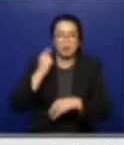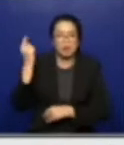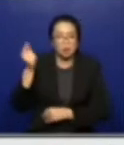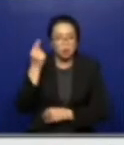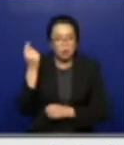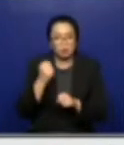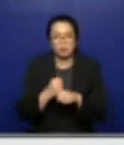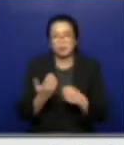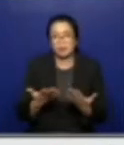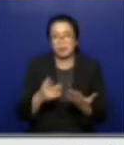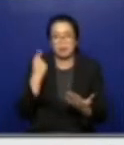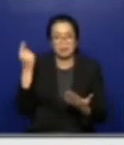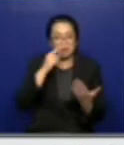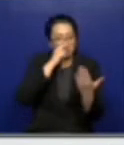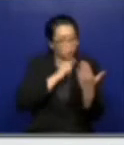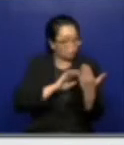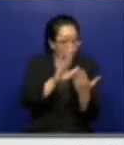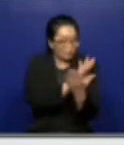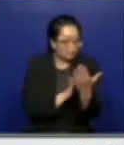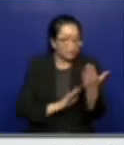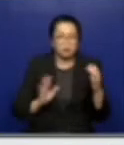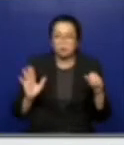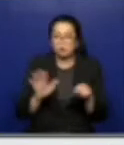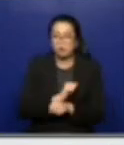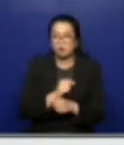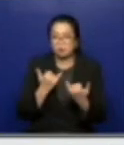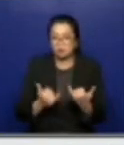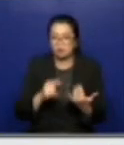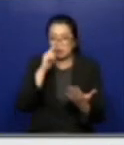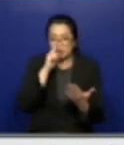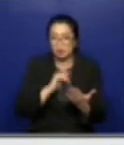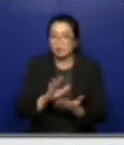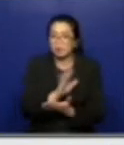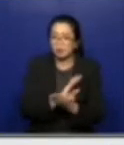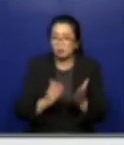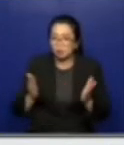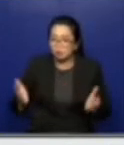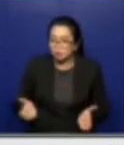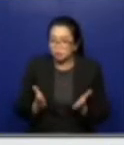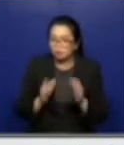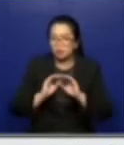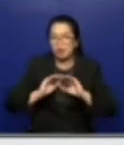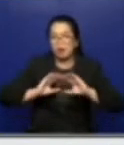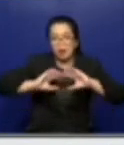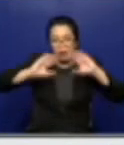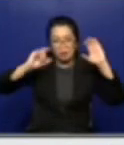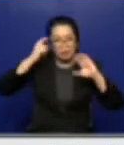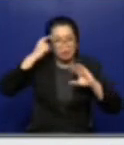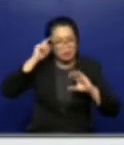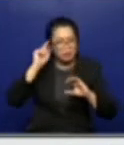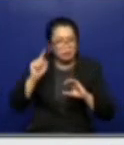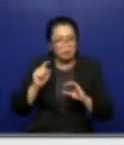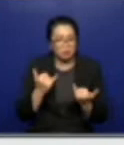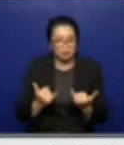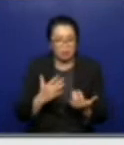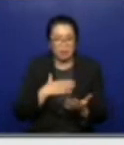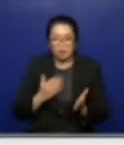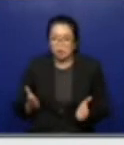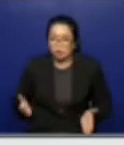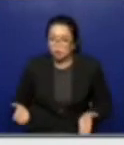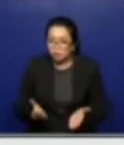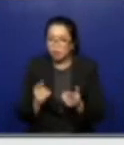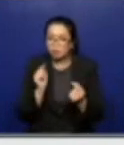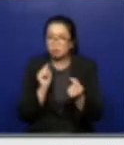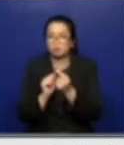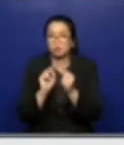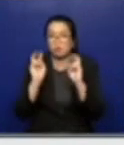ไรผมบอกเลยครับว่าการท่องเที่ยวของประเทศไทยเราต้องทำให้รัฐบาลมองให้เห็นก่อนว่าเราต้องการส่งเสริมด้านไหน